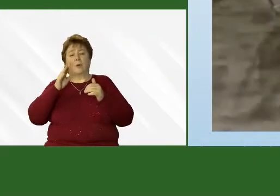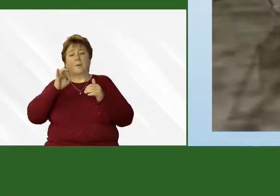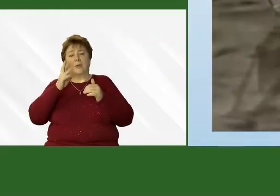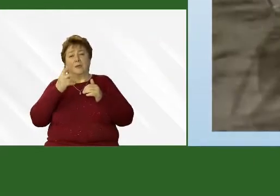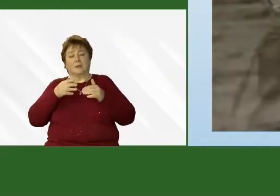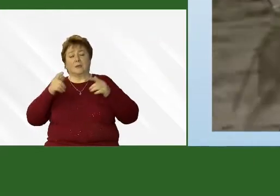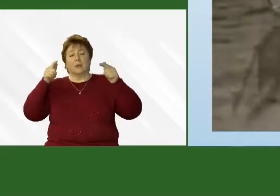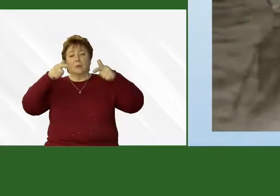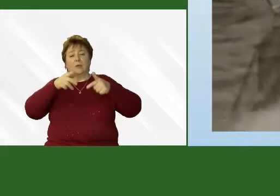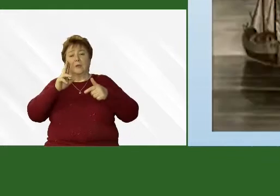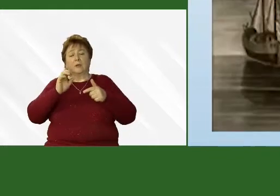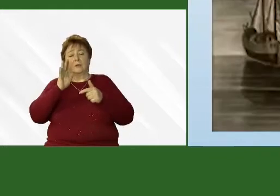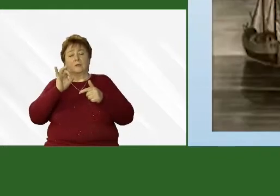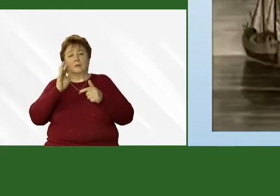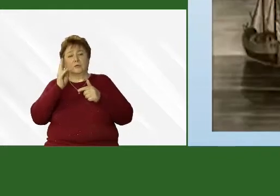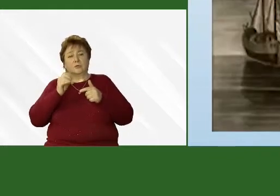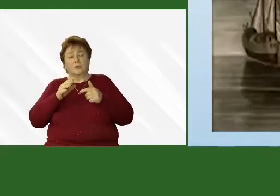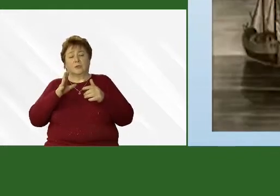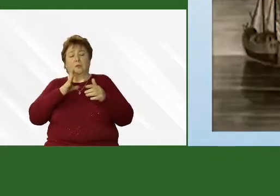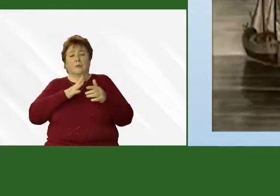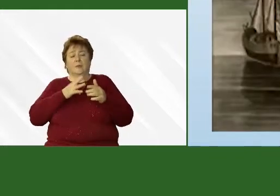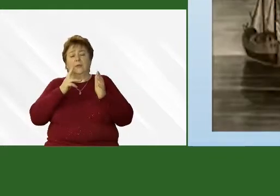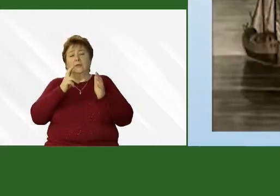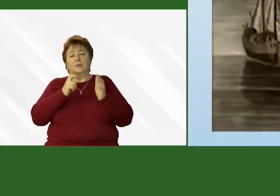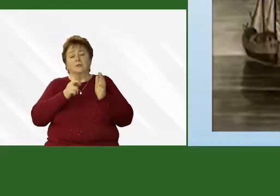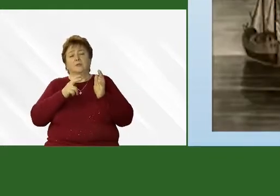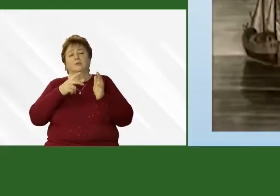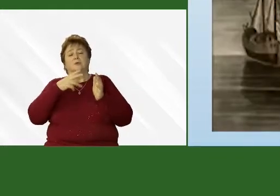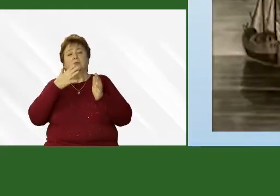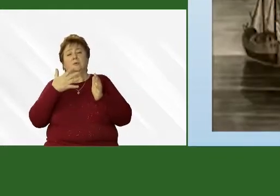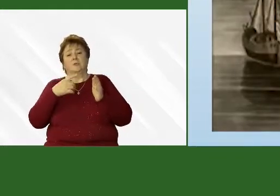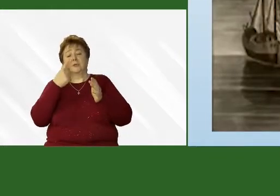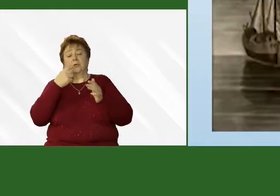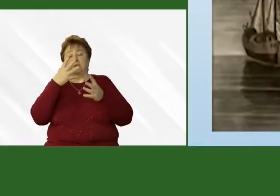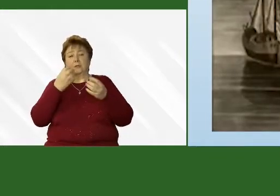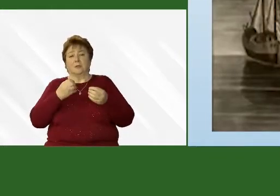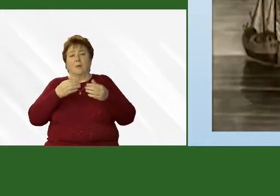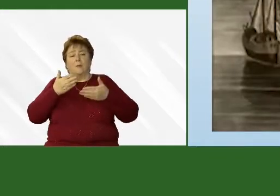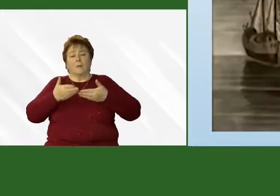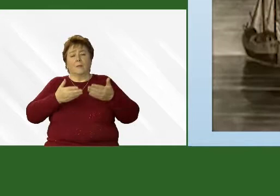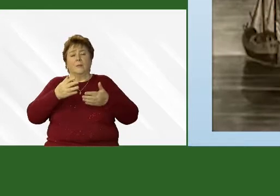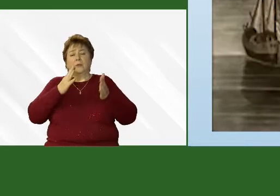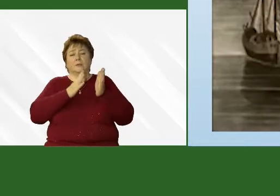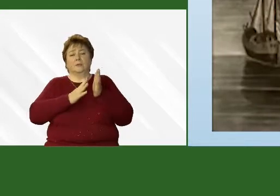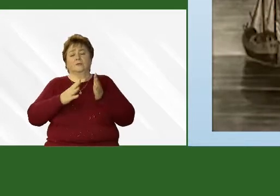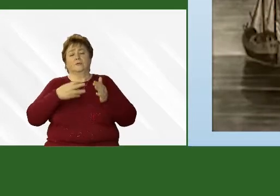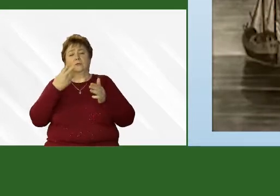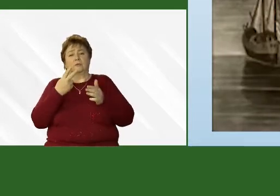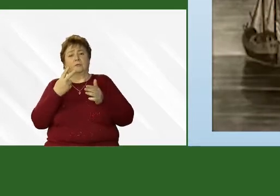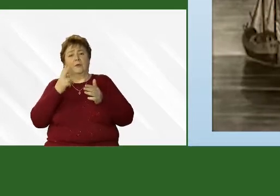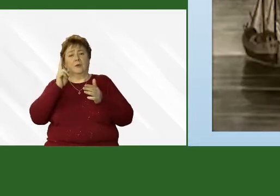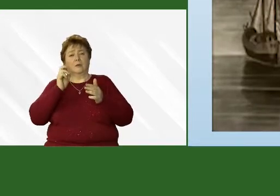Мирный прибыли в Кронштадт. Они пробыли в плавании 751 день и прошли более 92